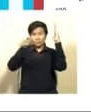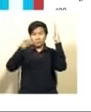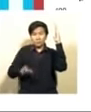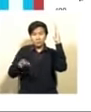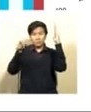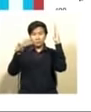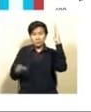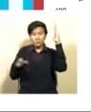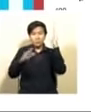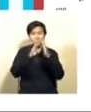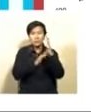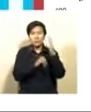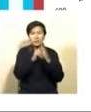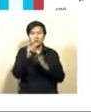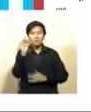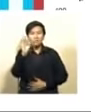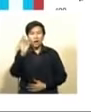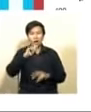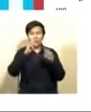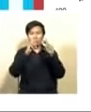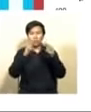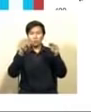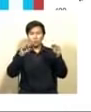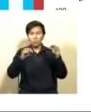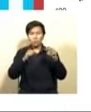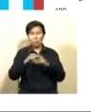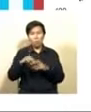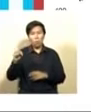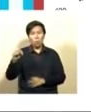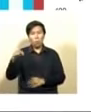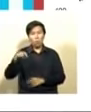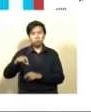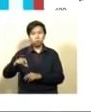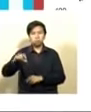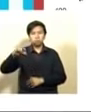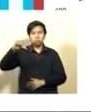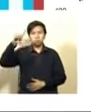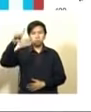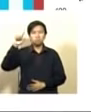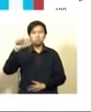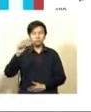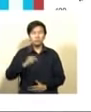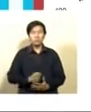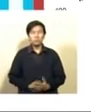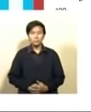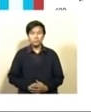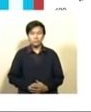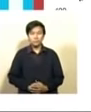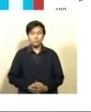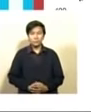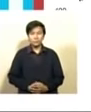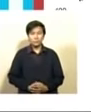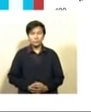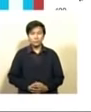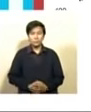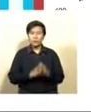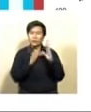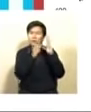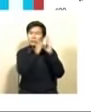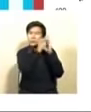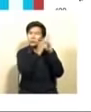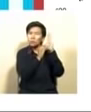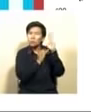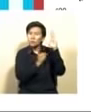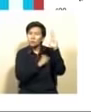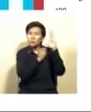โน้มของทางด้านต่างจังหวัดนะครับก็ยังมีขึ้นลงซึ่งก็ยังจำเป็นที่จะต้องได้รับความร่วมมือจากพี่น้องประชาชน